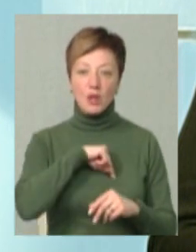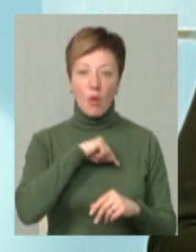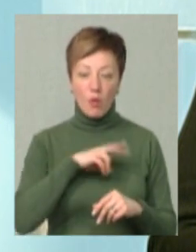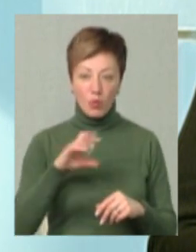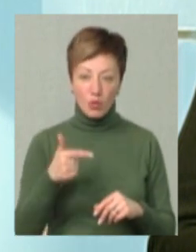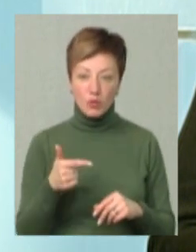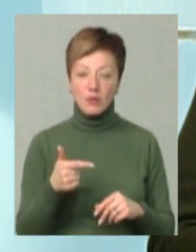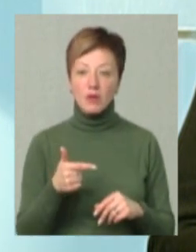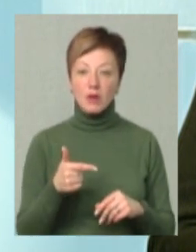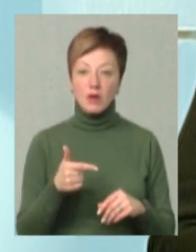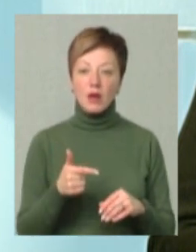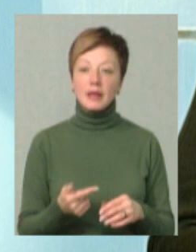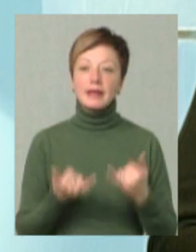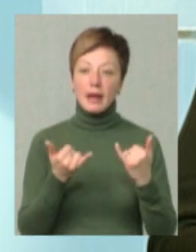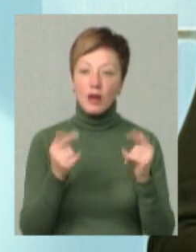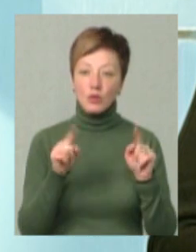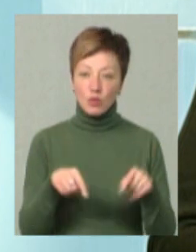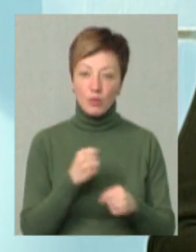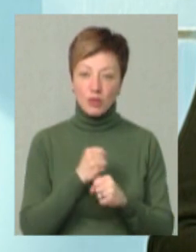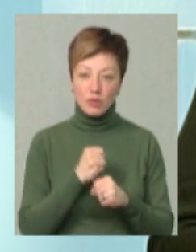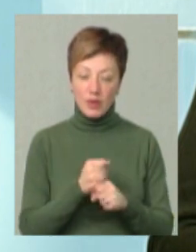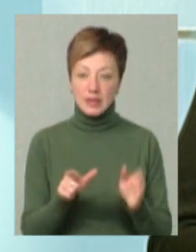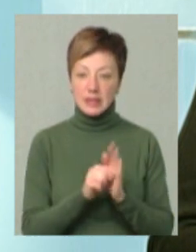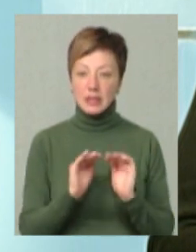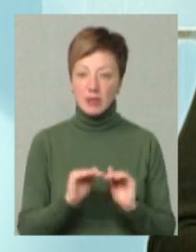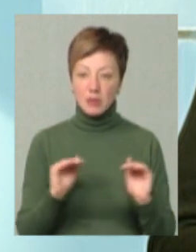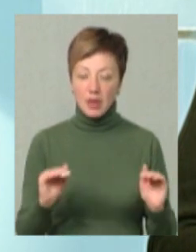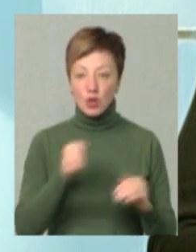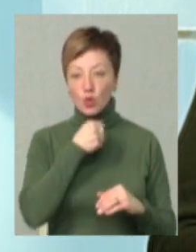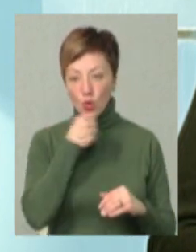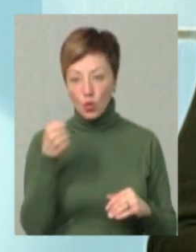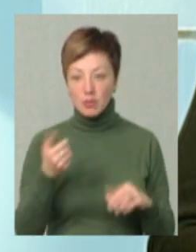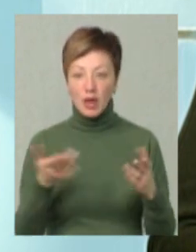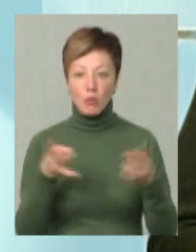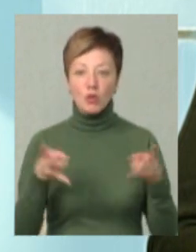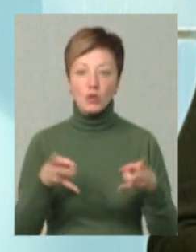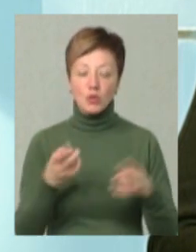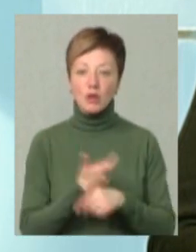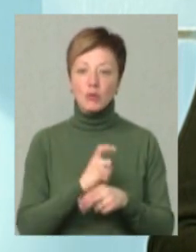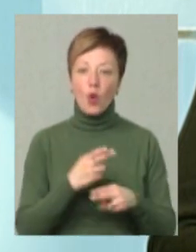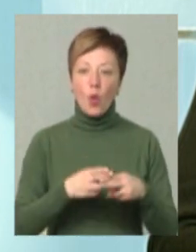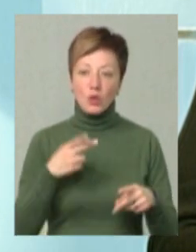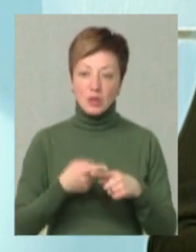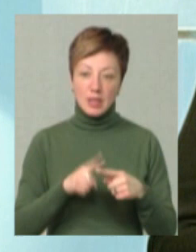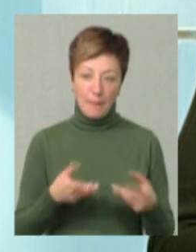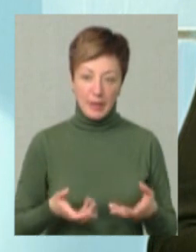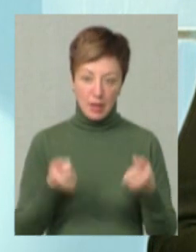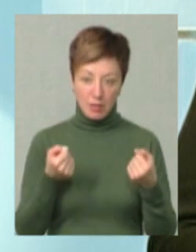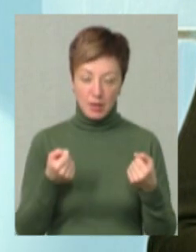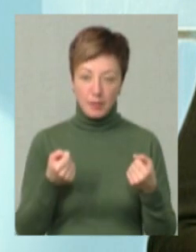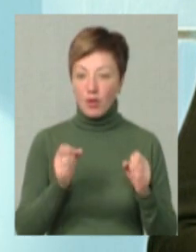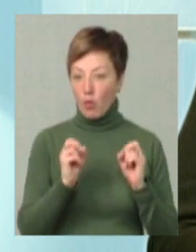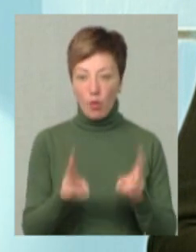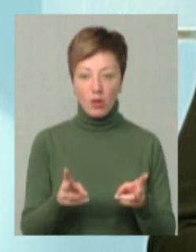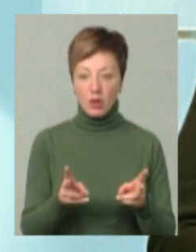психологів, власне, для того, щоб вони могли працювати з дітьми, дорослими, які потребують найбільш гостро цієї підтримки.